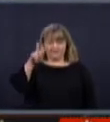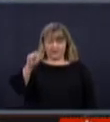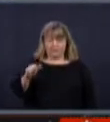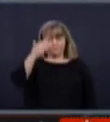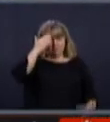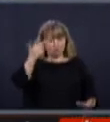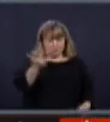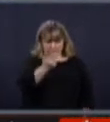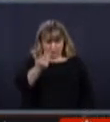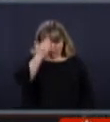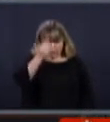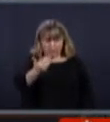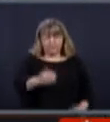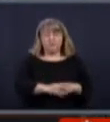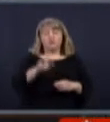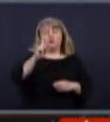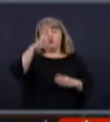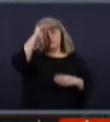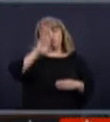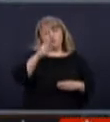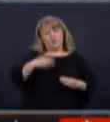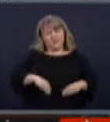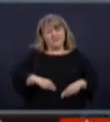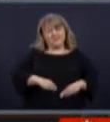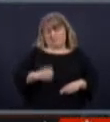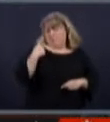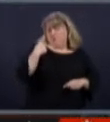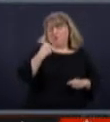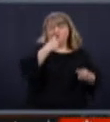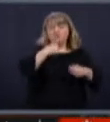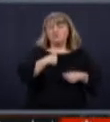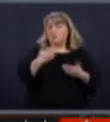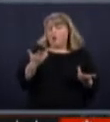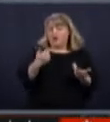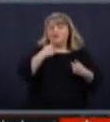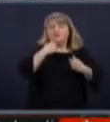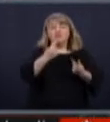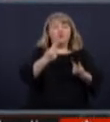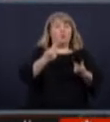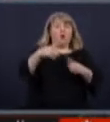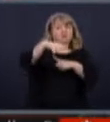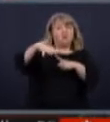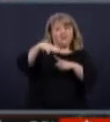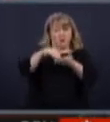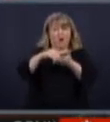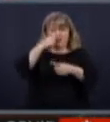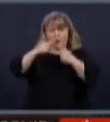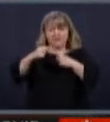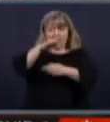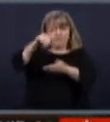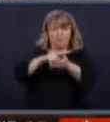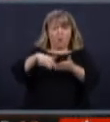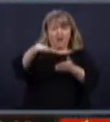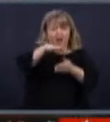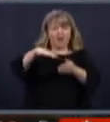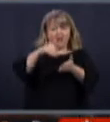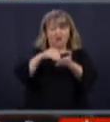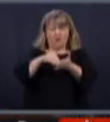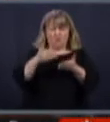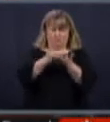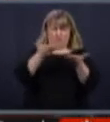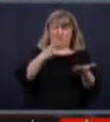Premier ministre, il y a à peine quelques jours, vous nous avez dit que la situation était toujours critique à Montréal. Vous arrivez aujourd'hui avec un